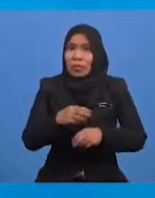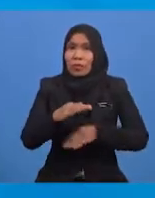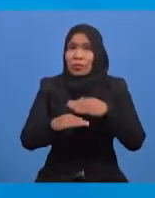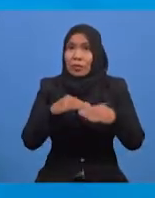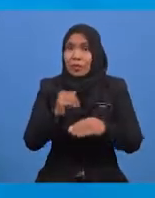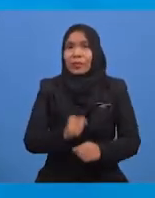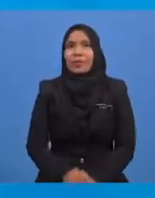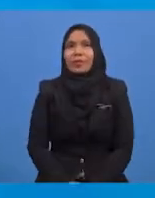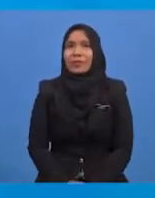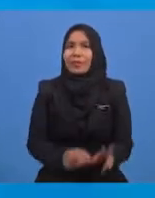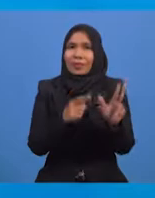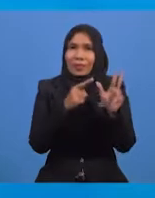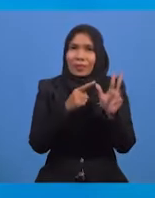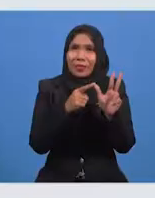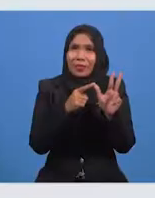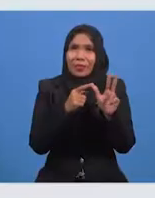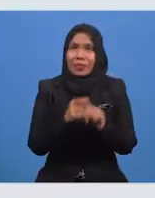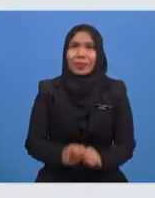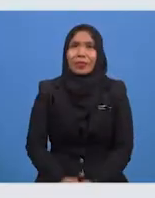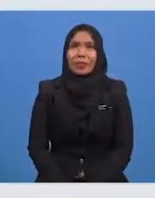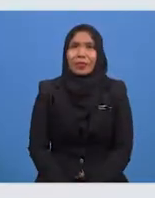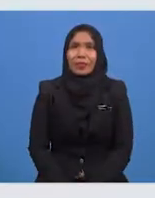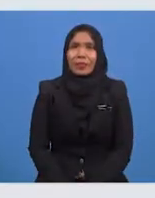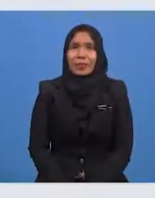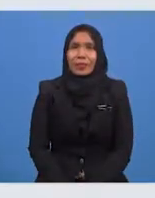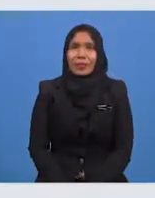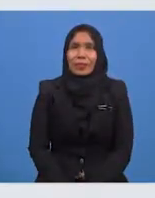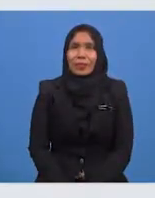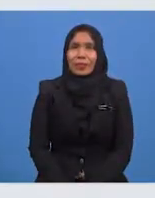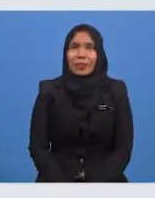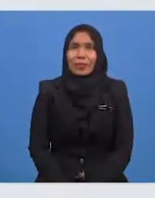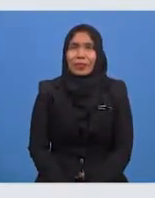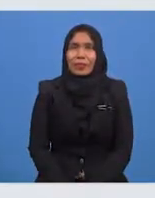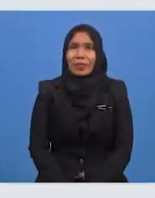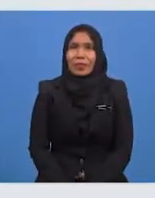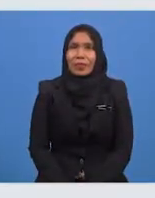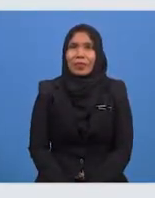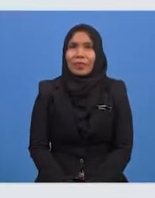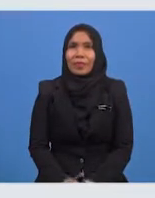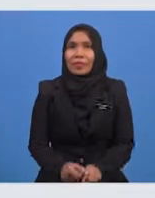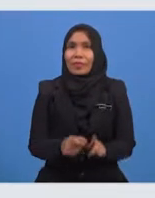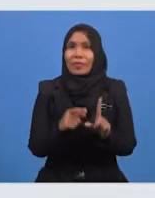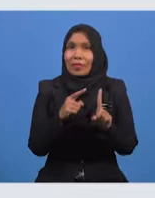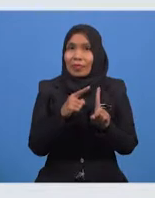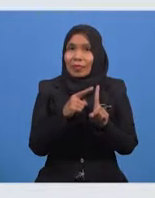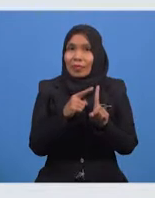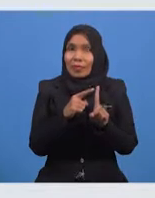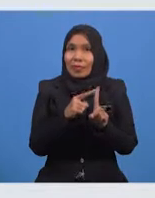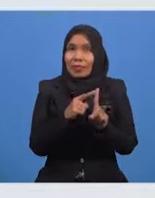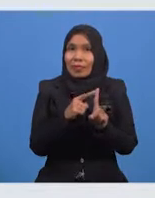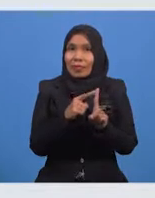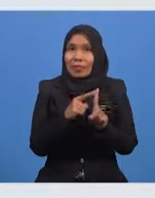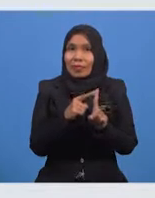Gaya pengurusan yang ketiga pula ialah gaya pengurusan sederhana. Gaya pengurusan ini lebih menjurus